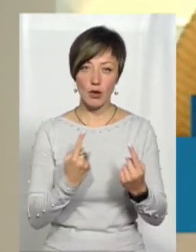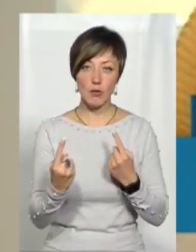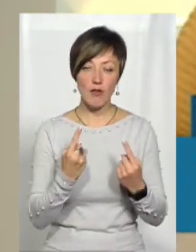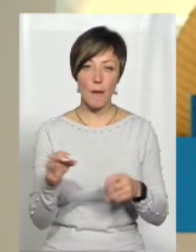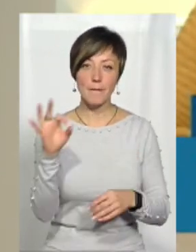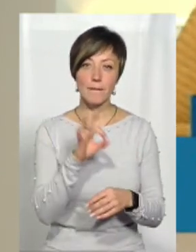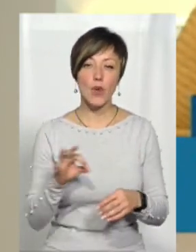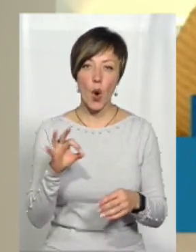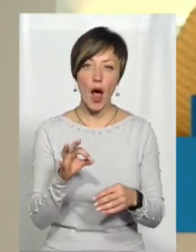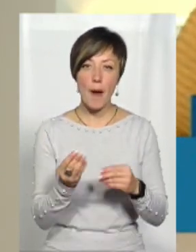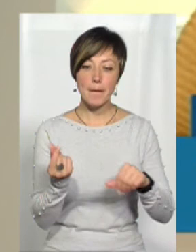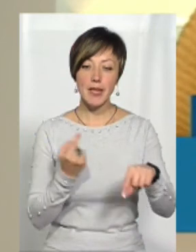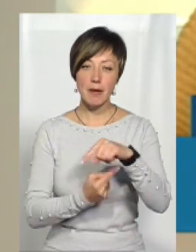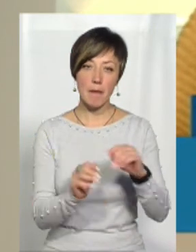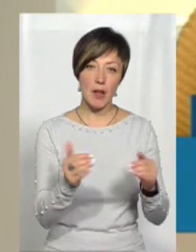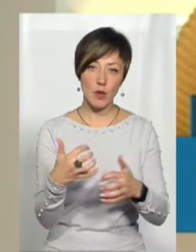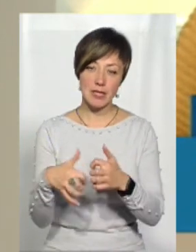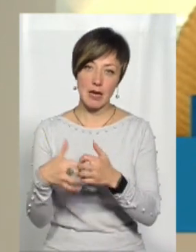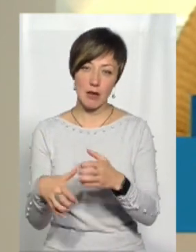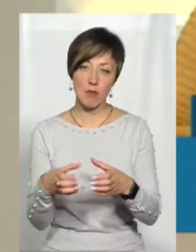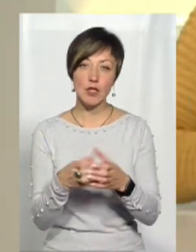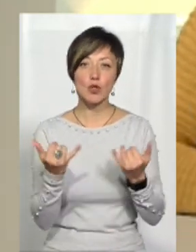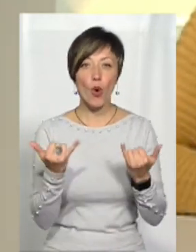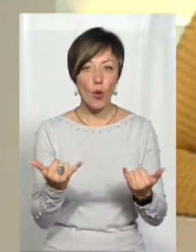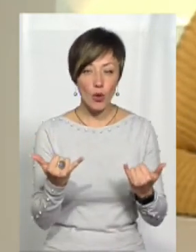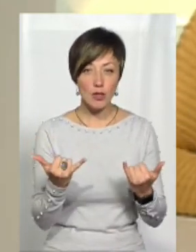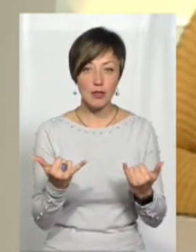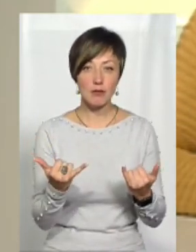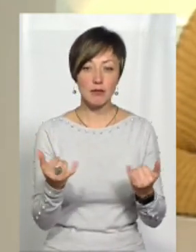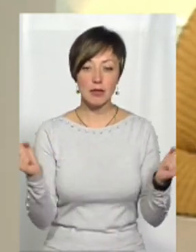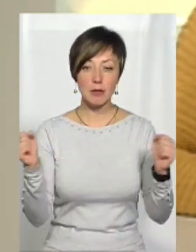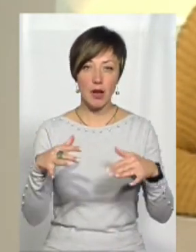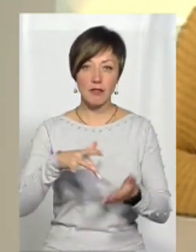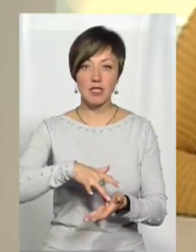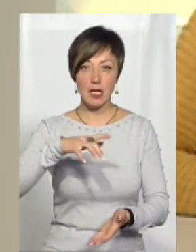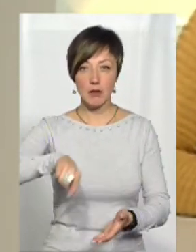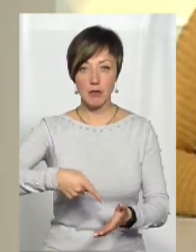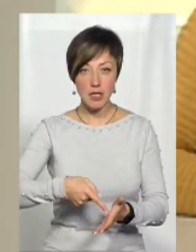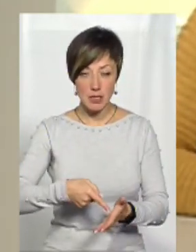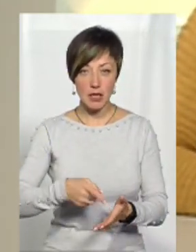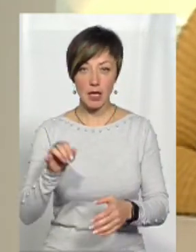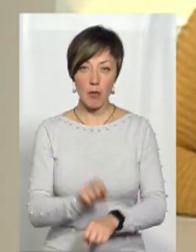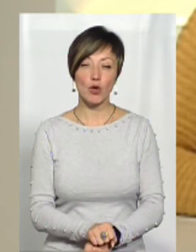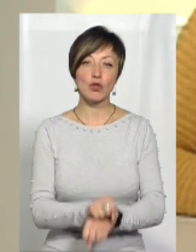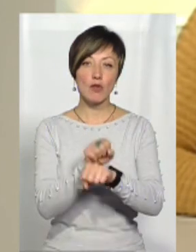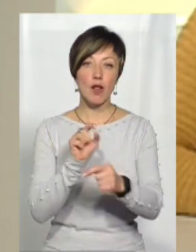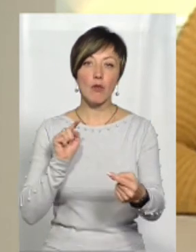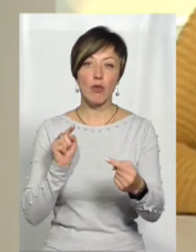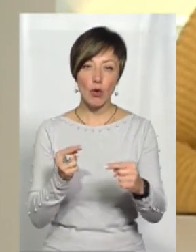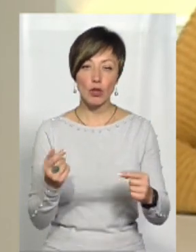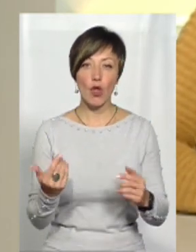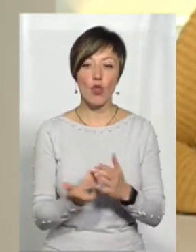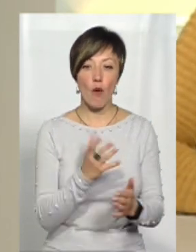розмовляли про підприємців малого та середнього бізнесу, які сьогодні зібралися у центрі міста і протестували